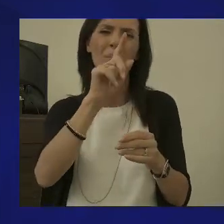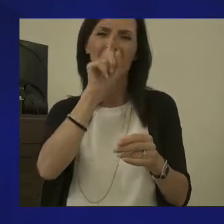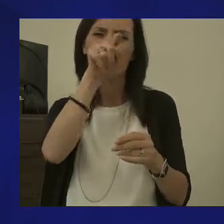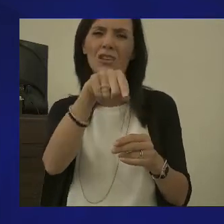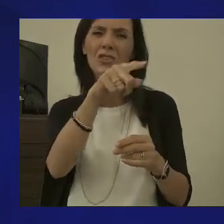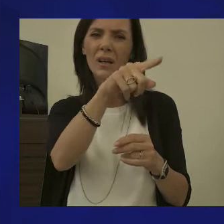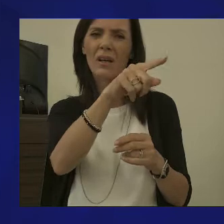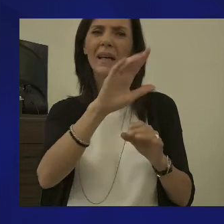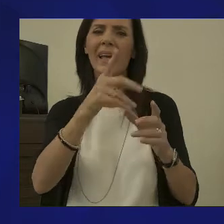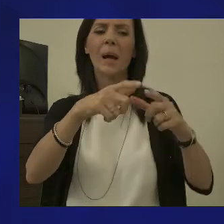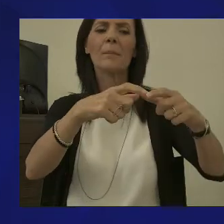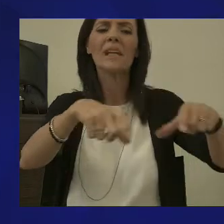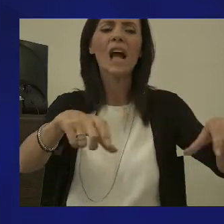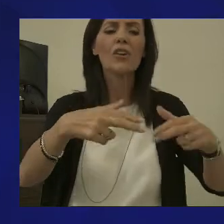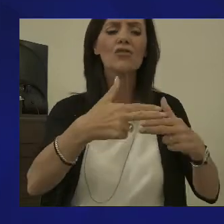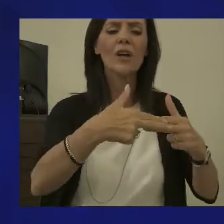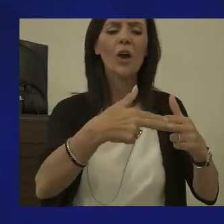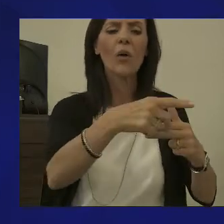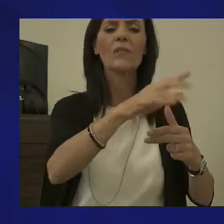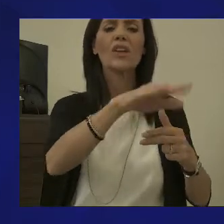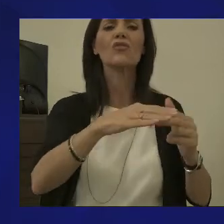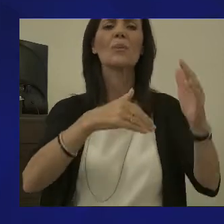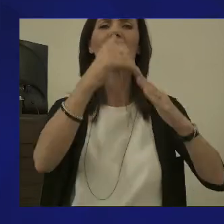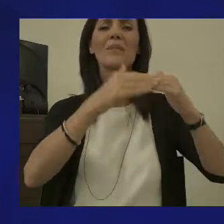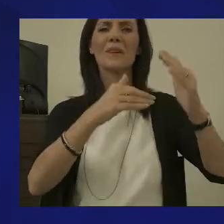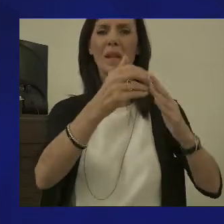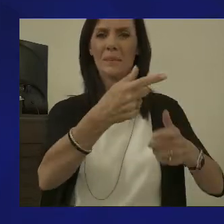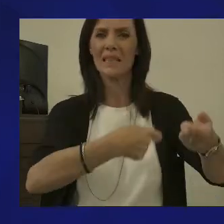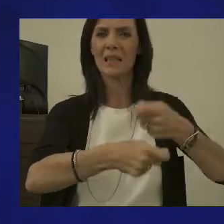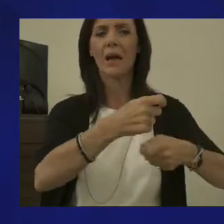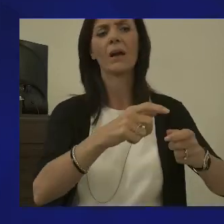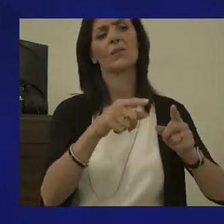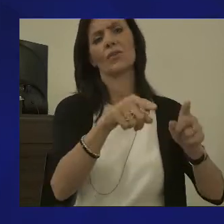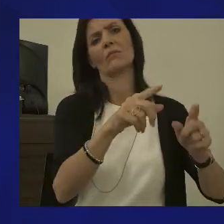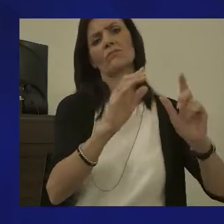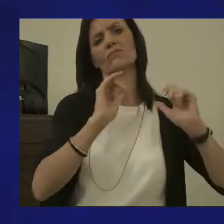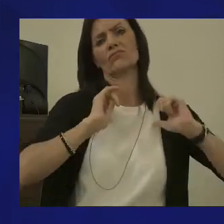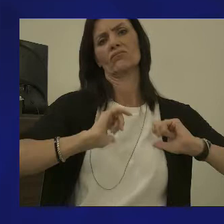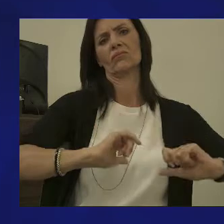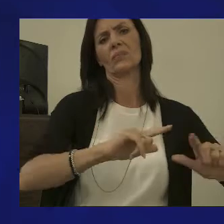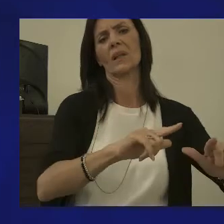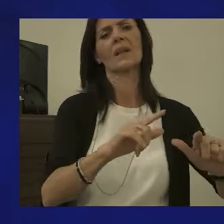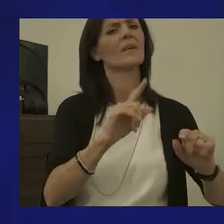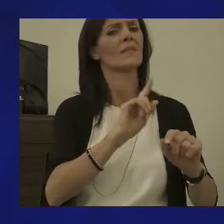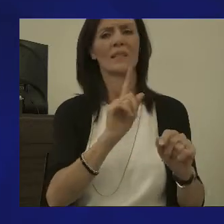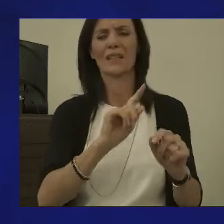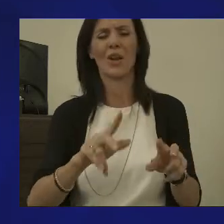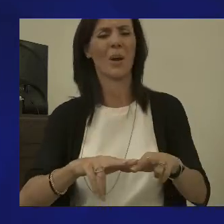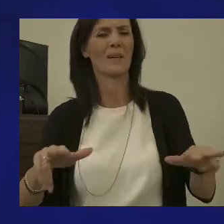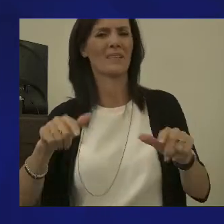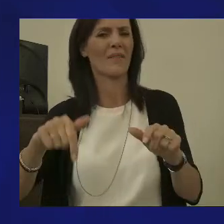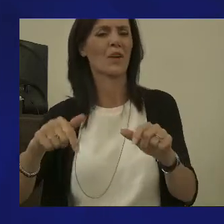בנשר איך המגרשים הסמוכים, יש מבנה מסחר שפועלים בשלווה ליד המפעל. כאן זה לא המצב